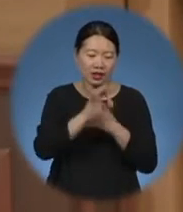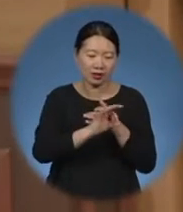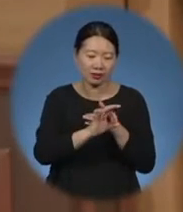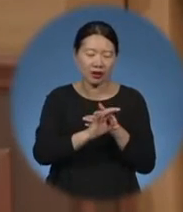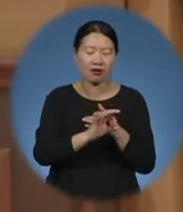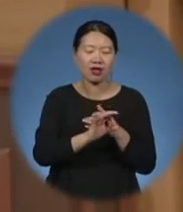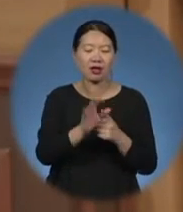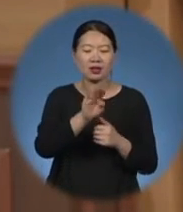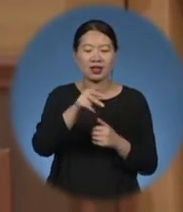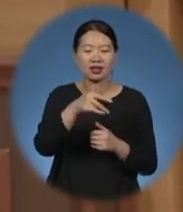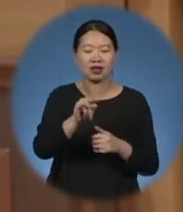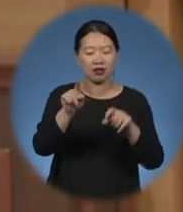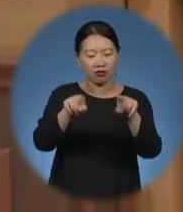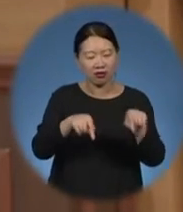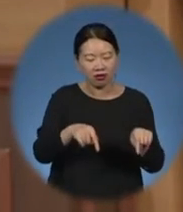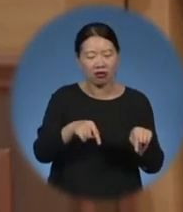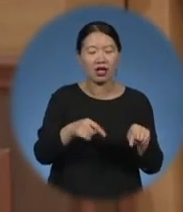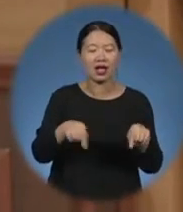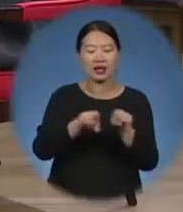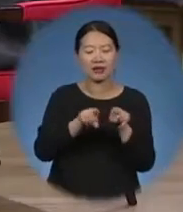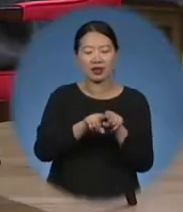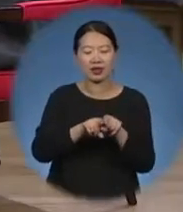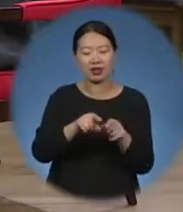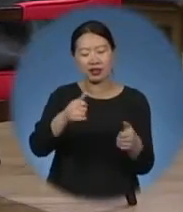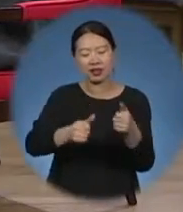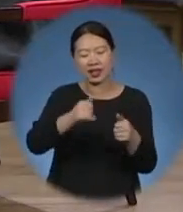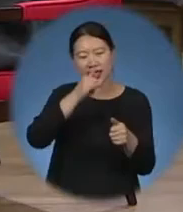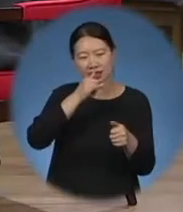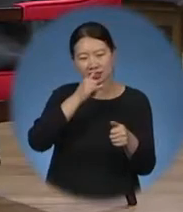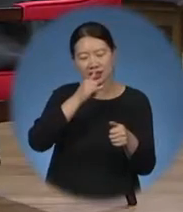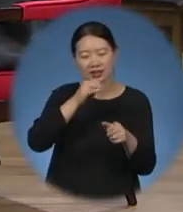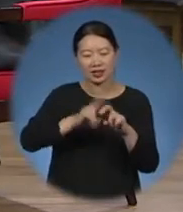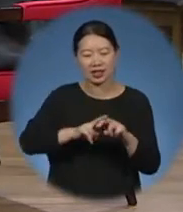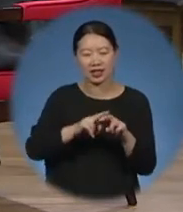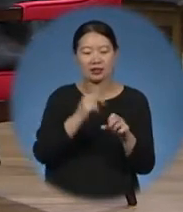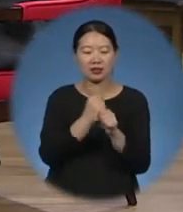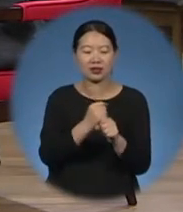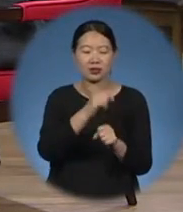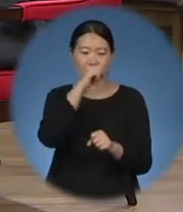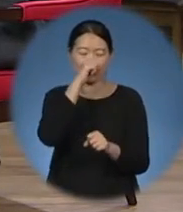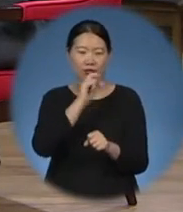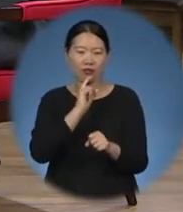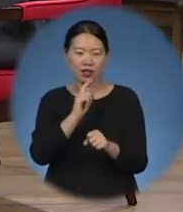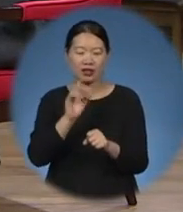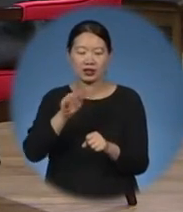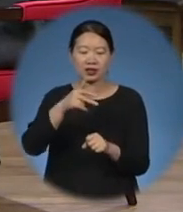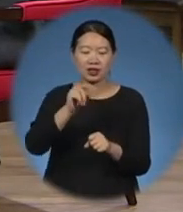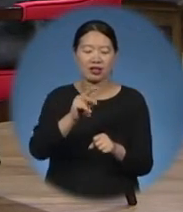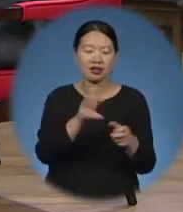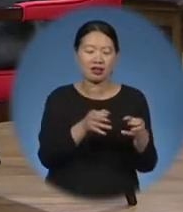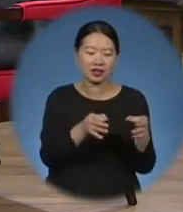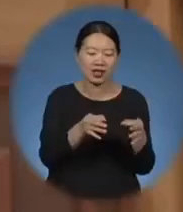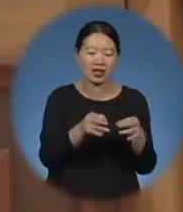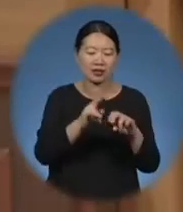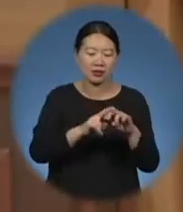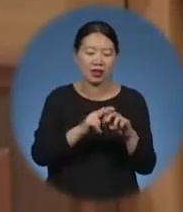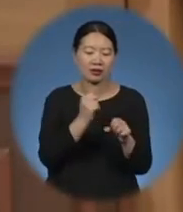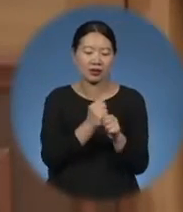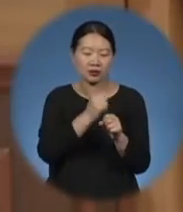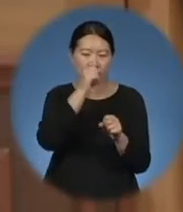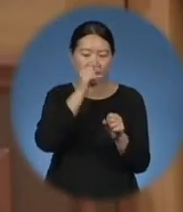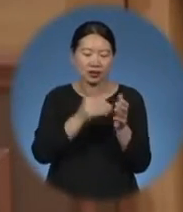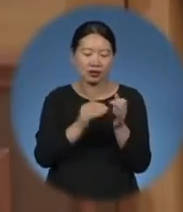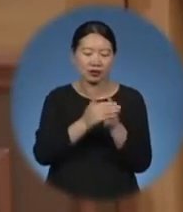수 있는 그런 이제 별도의 장 벤처 기업들만 해서 물건을 팔 수 있는 그런 것들을 만들어주는 게 좋겠다 해서 이제 벤처